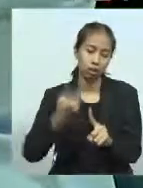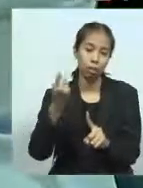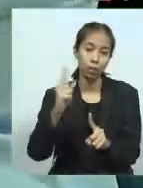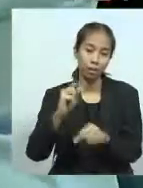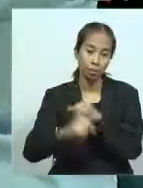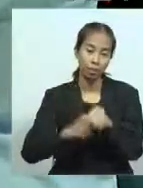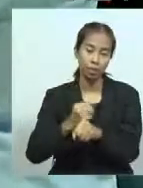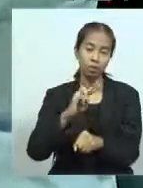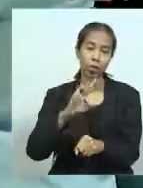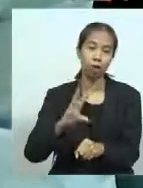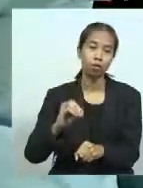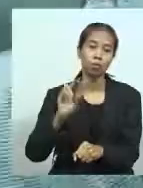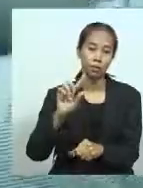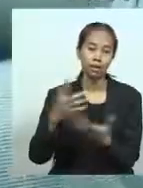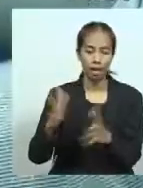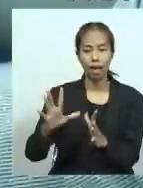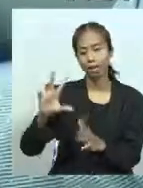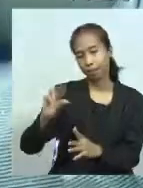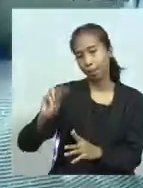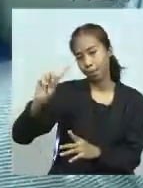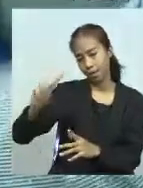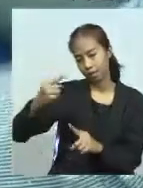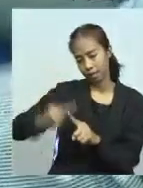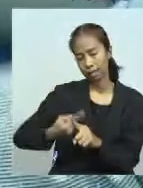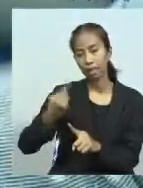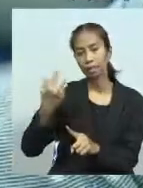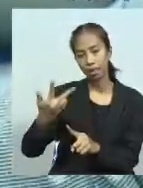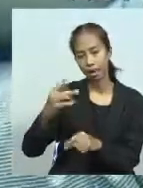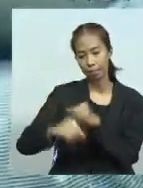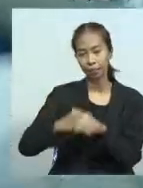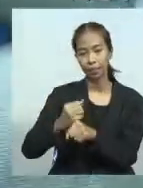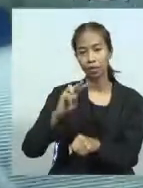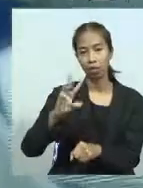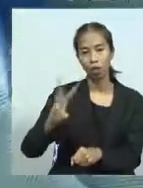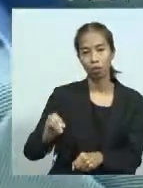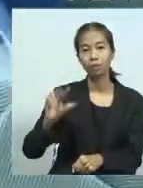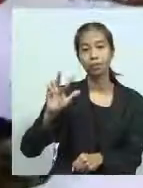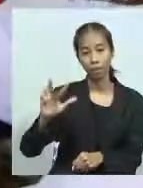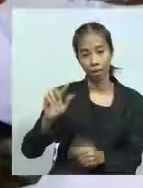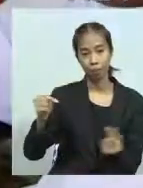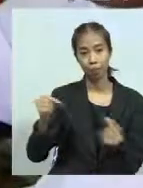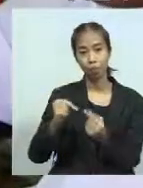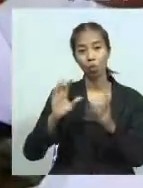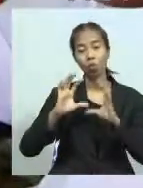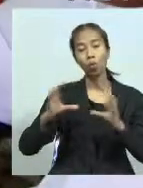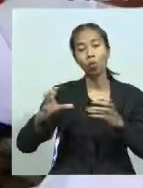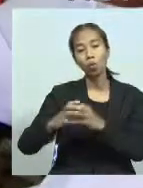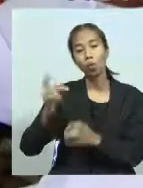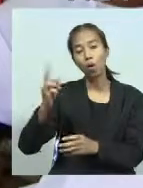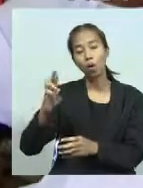2562และ31มีนาคม2563ตามมติคณะรัฐมนตรีกว่า